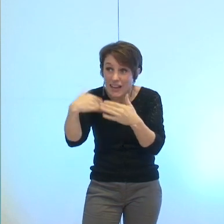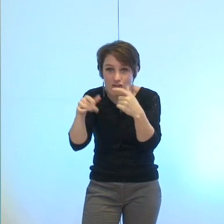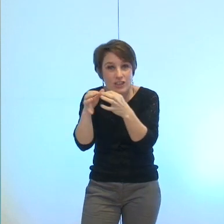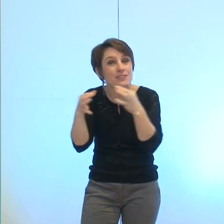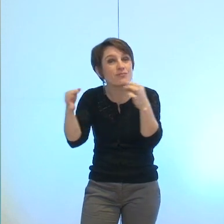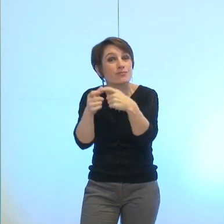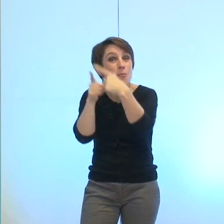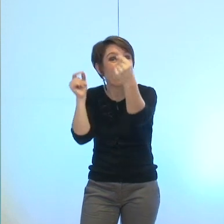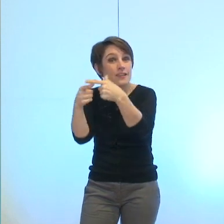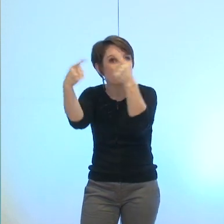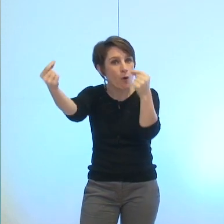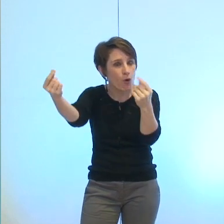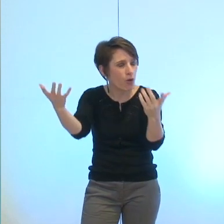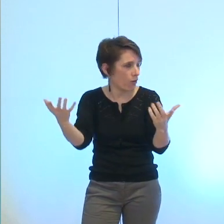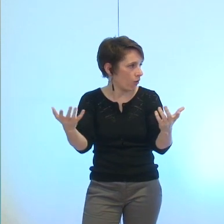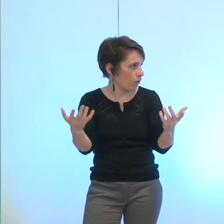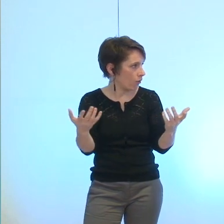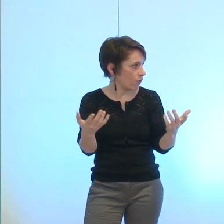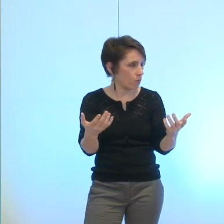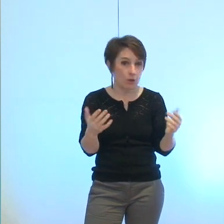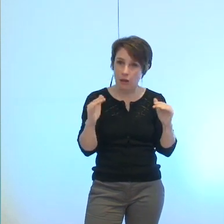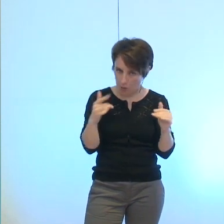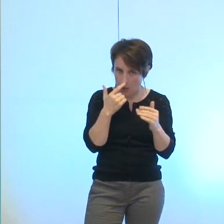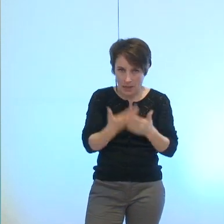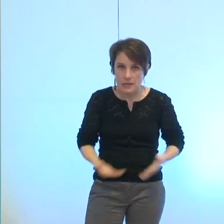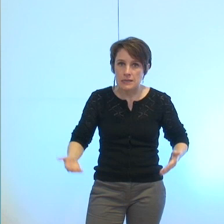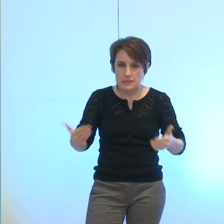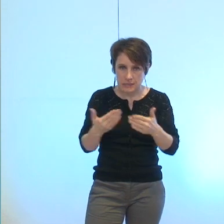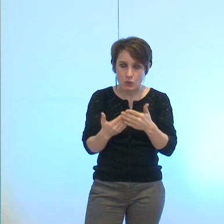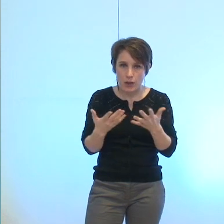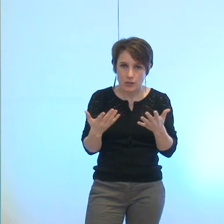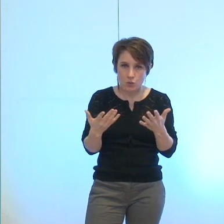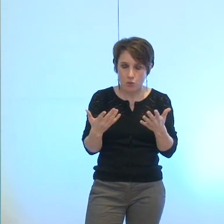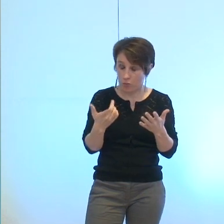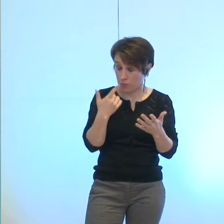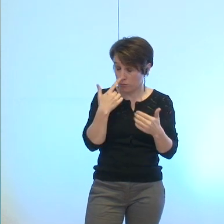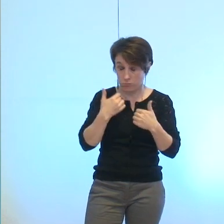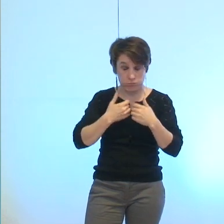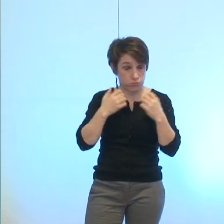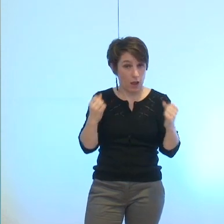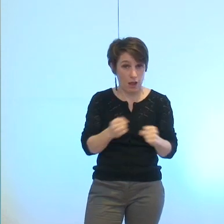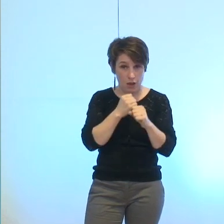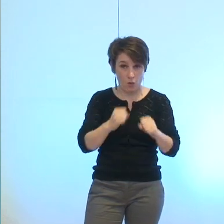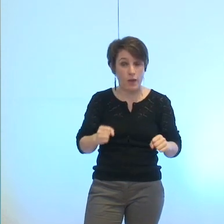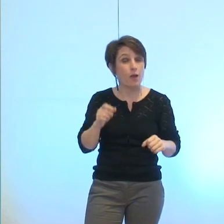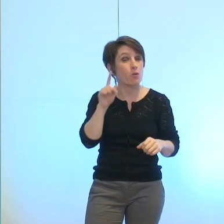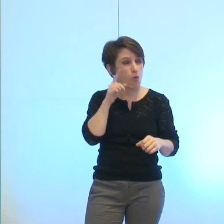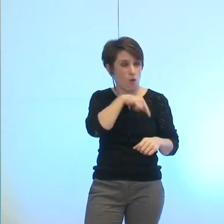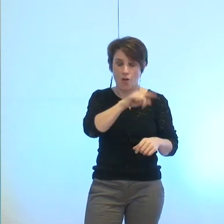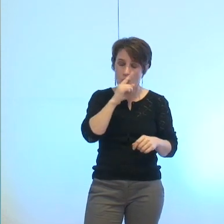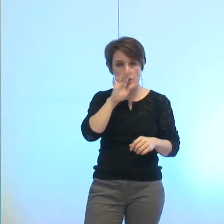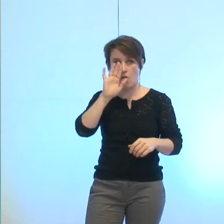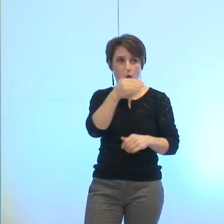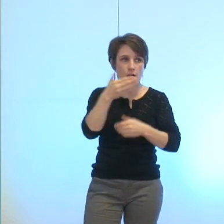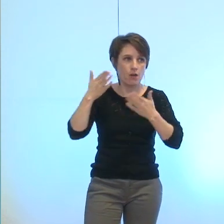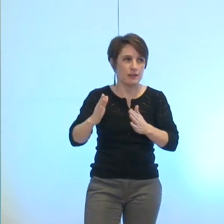parce que vous vous êtes mis dans une situation juridique incroyable en dénonçant de manière brutale la convention avec l'association